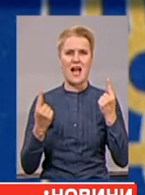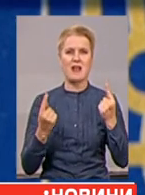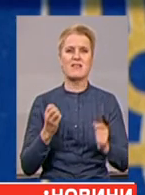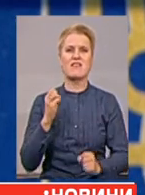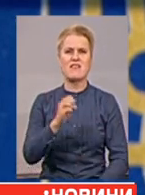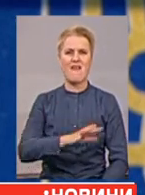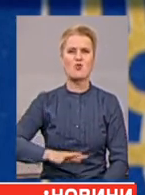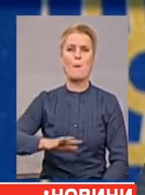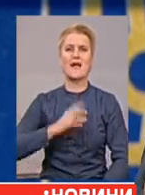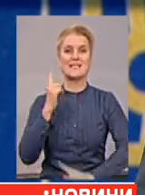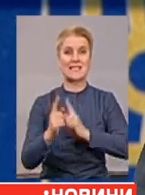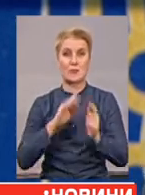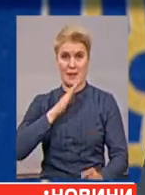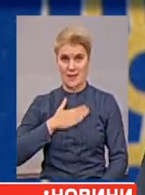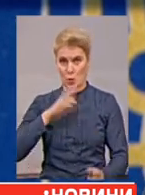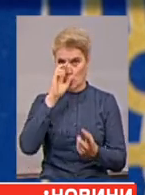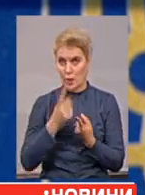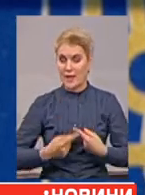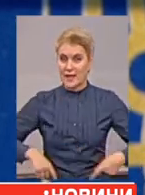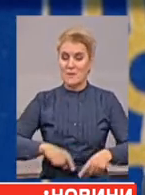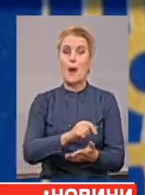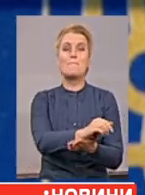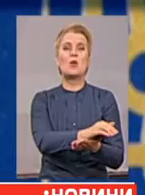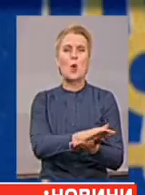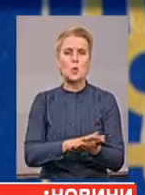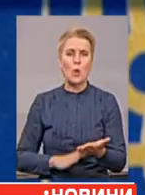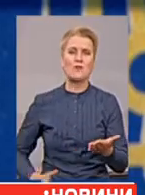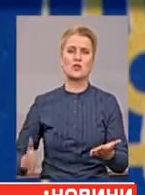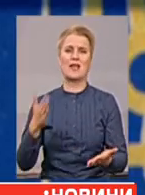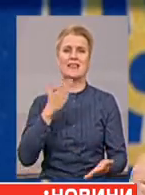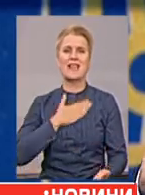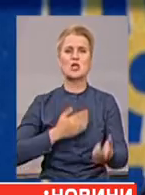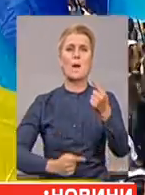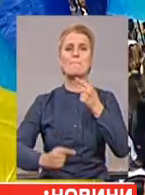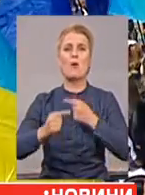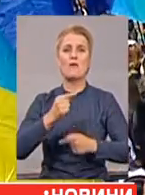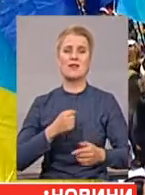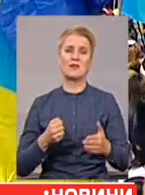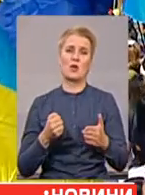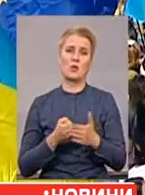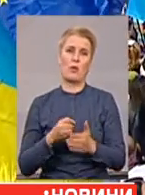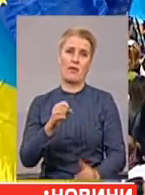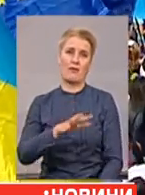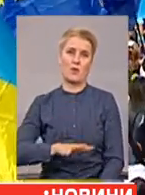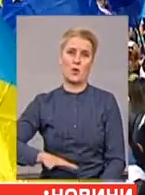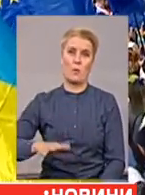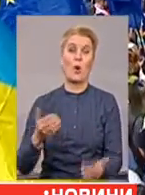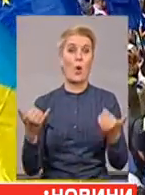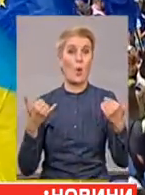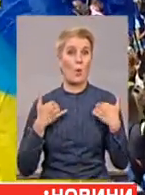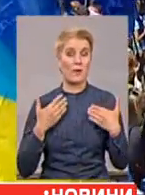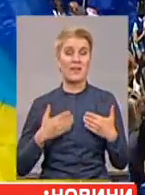нашої держави, продовжити наше повернення до Європи. У мене є